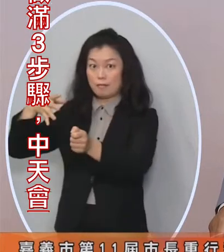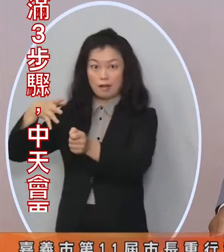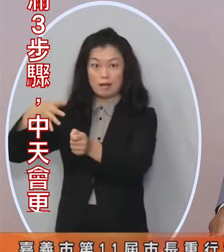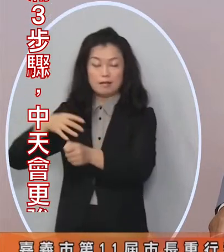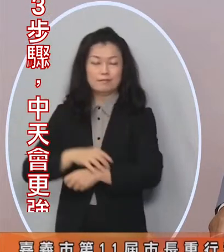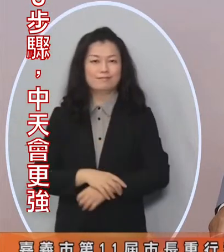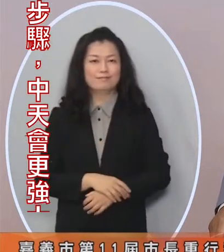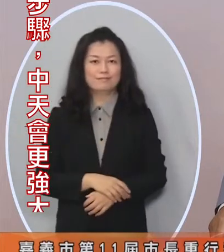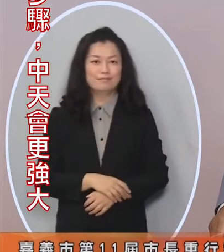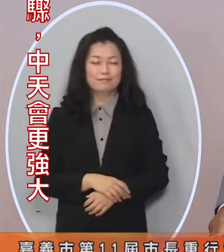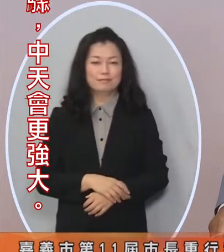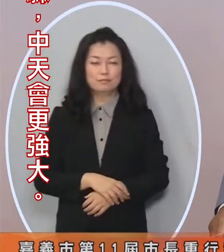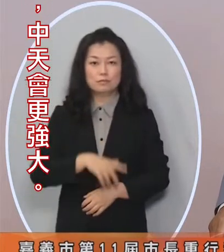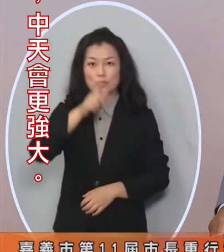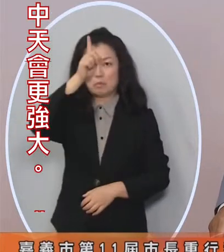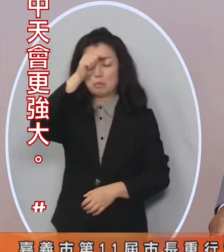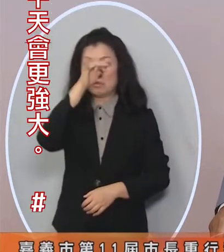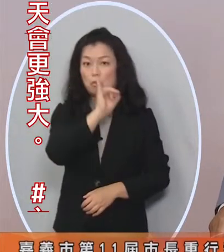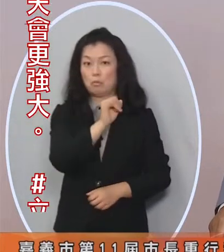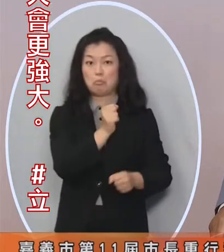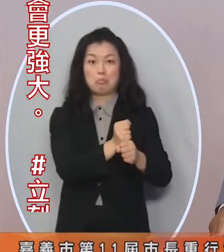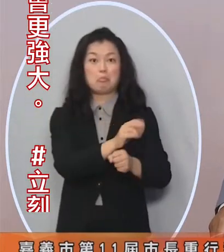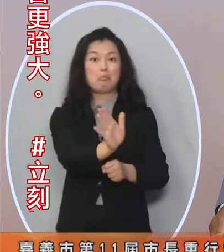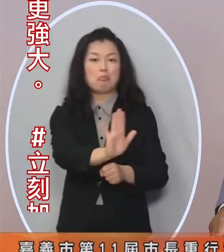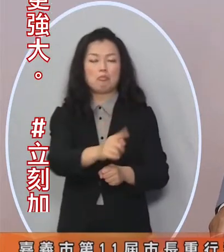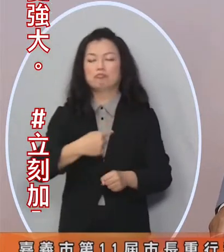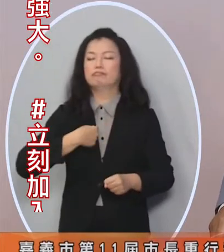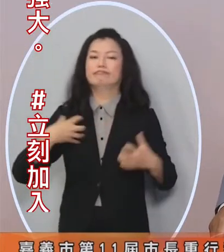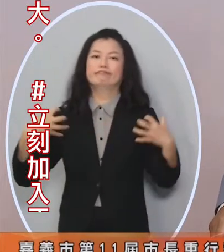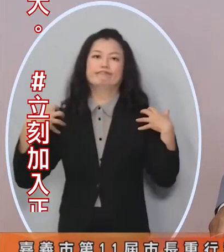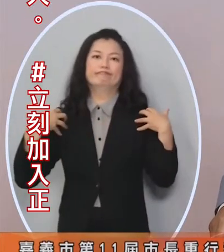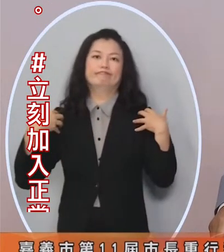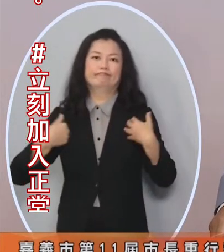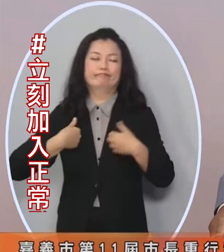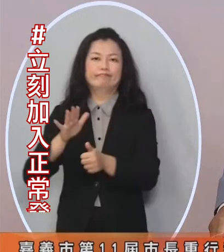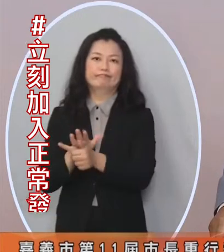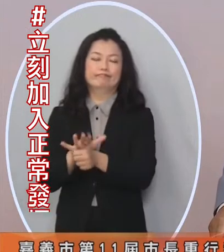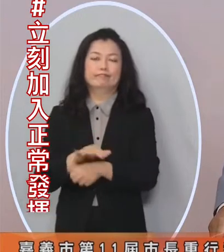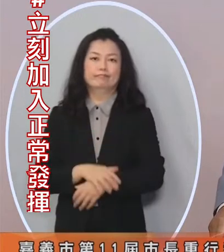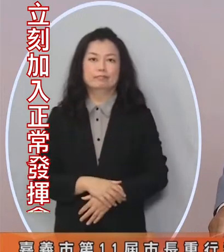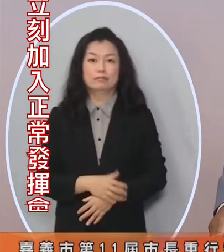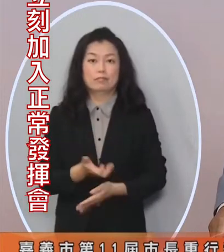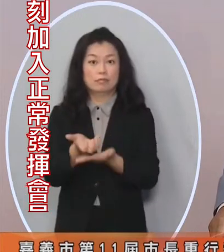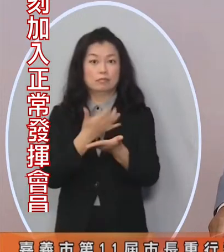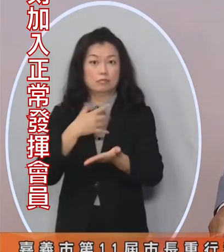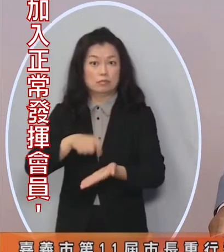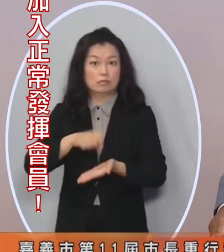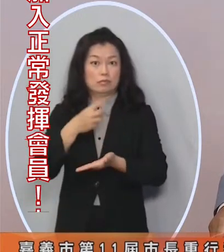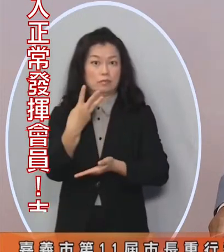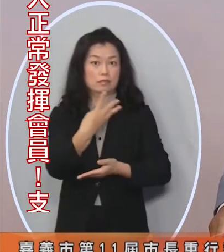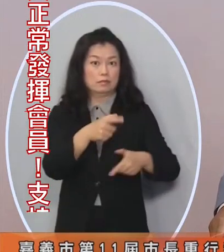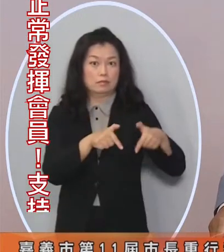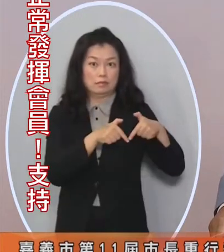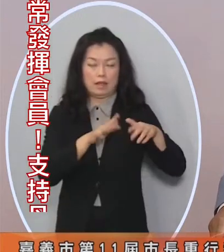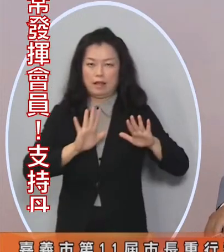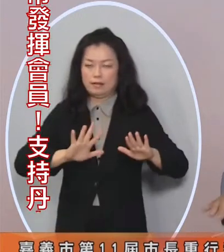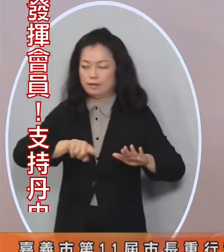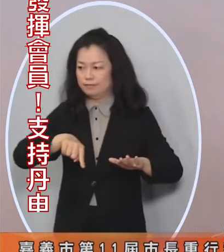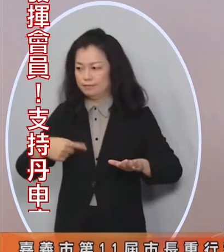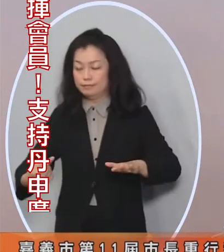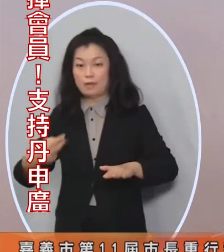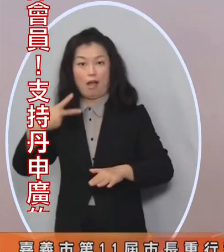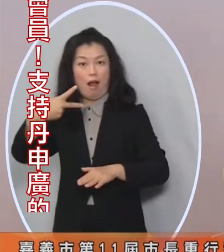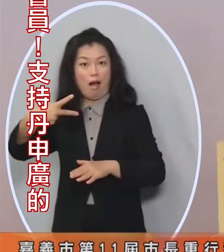三星二箭，黄敏惠不做，李俊烈来做。刚刚我们跟大家提到过三星，我们现在来谈谈二